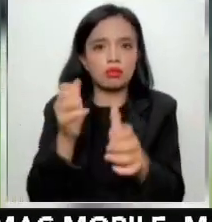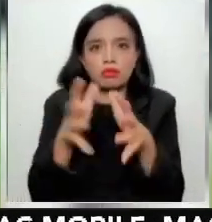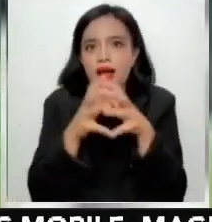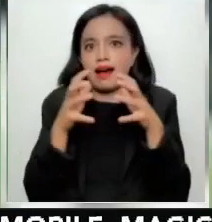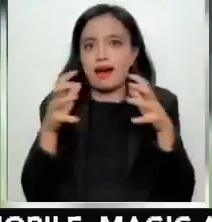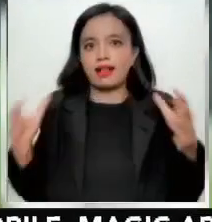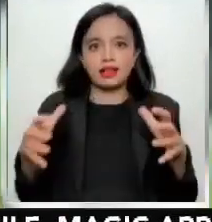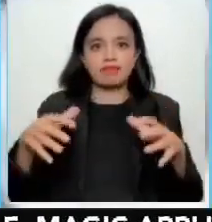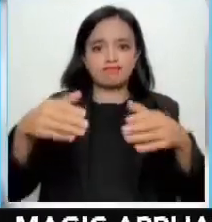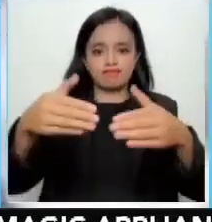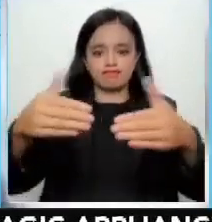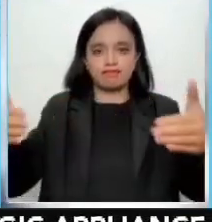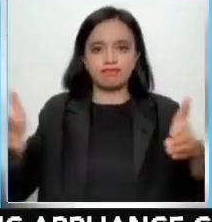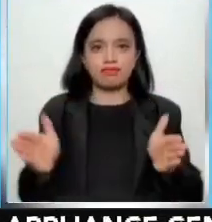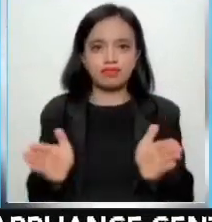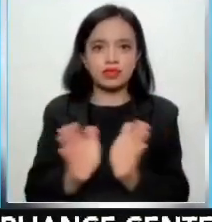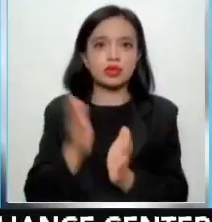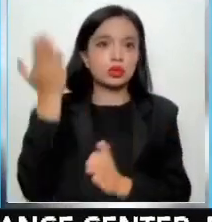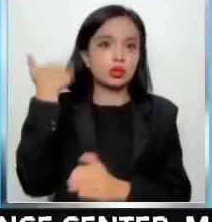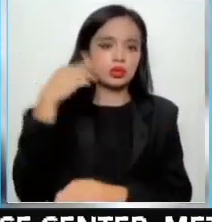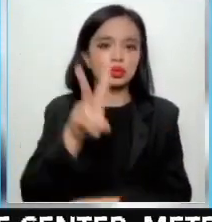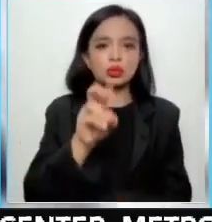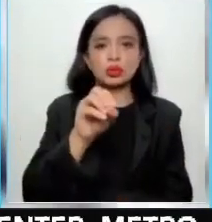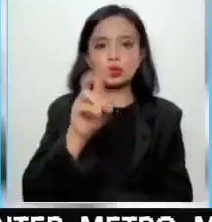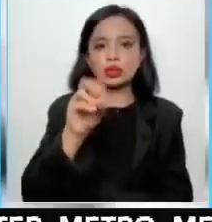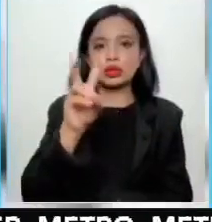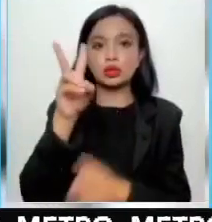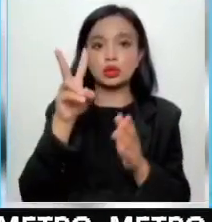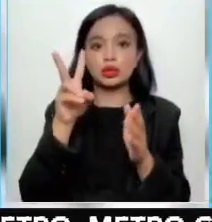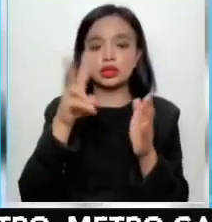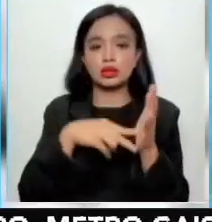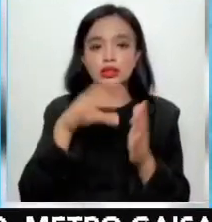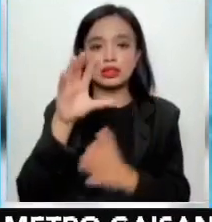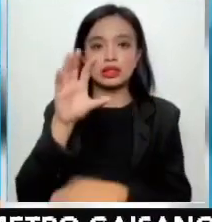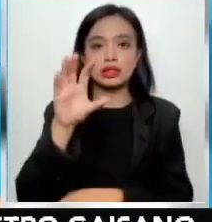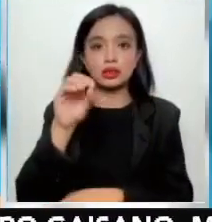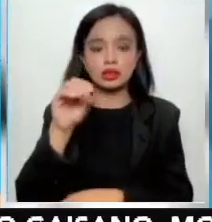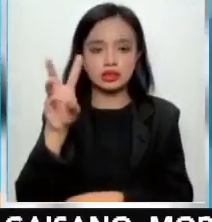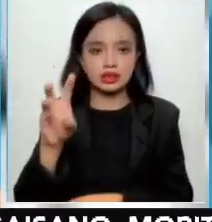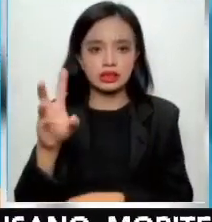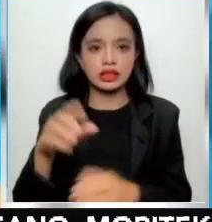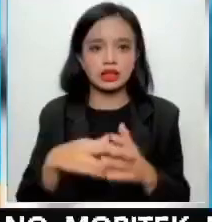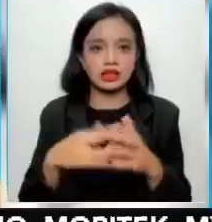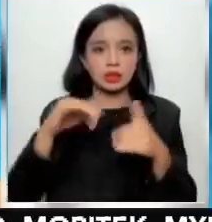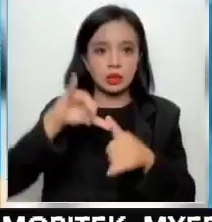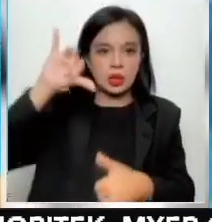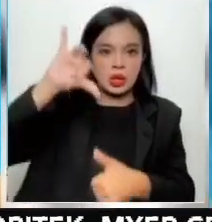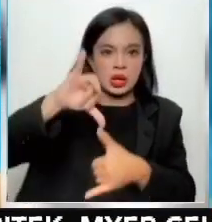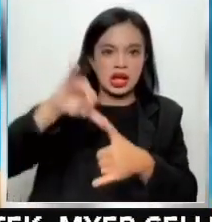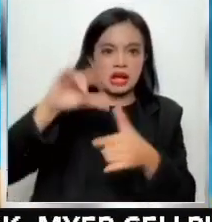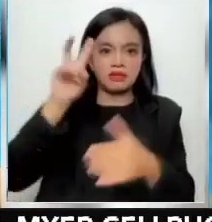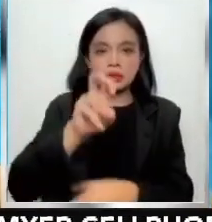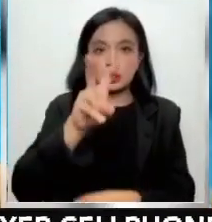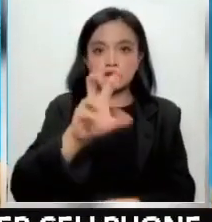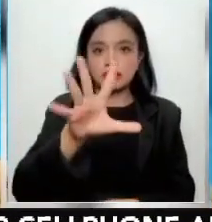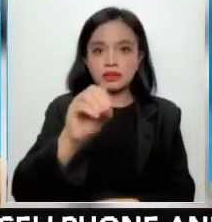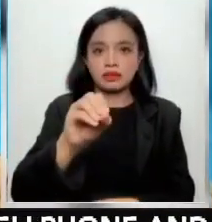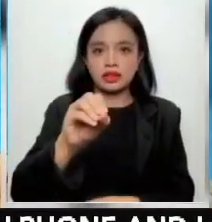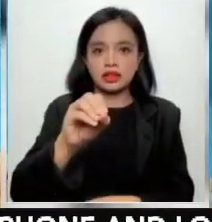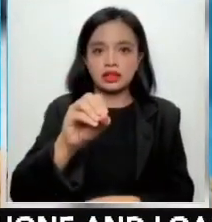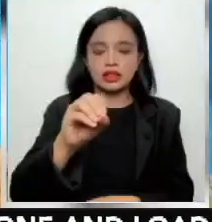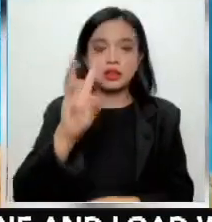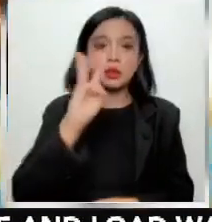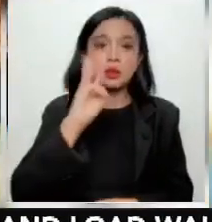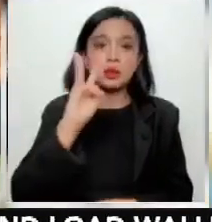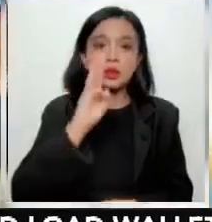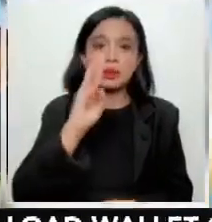noong 2006. May habang mahigit 1,000 meters, lapad na halos 20 acres, at may halos 250 million liters ng tubig dagat mula sa